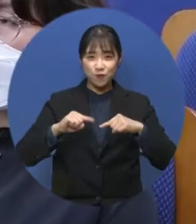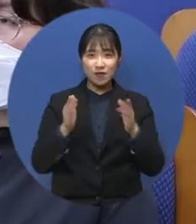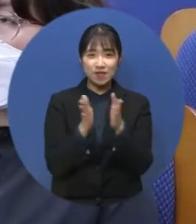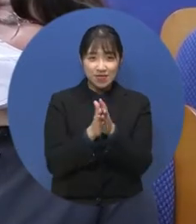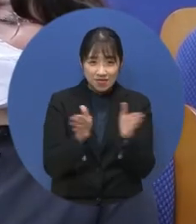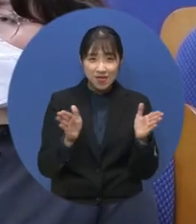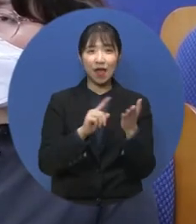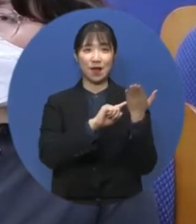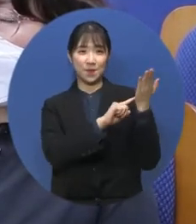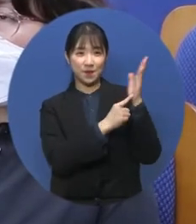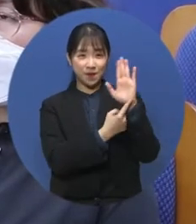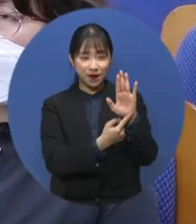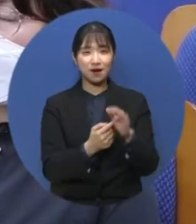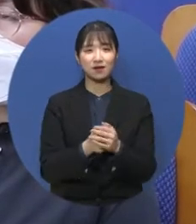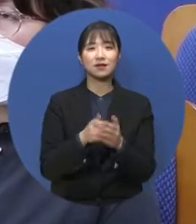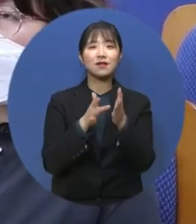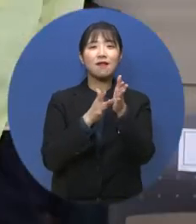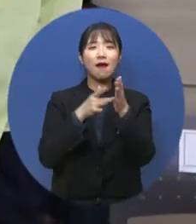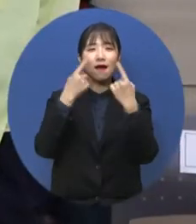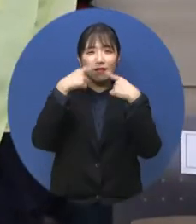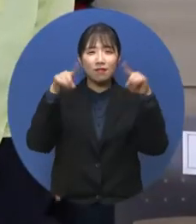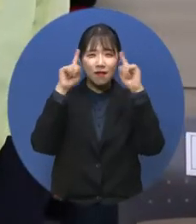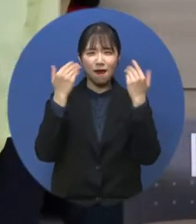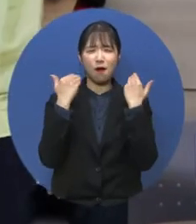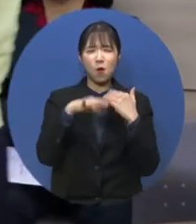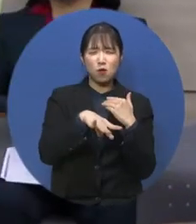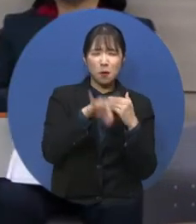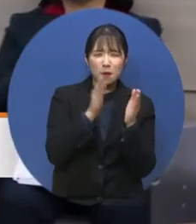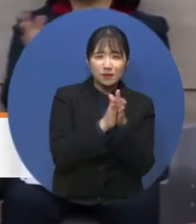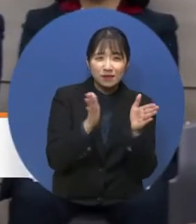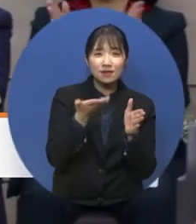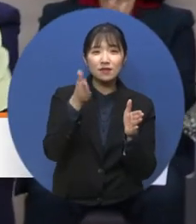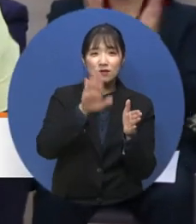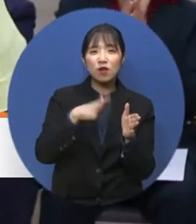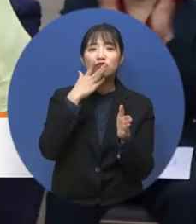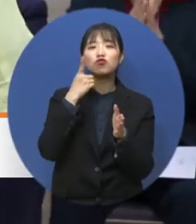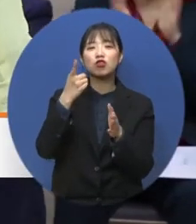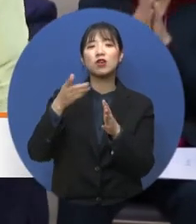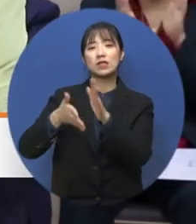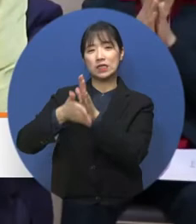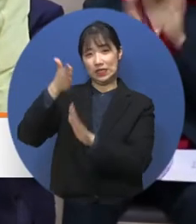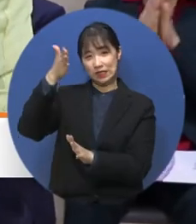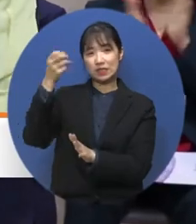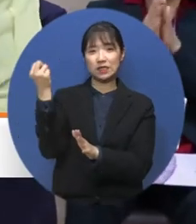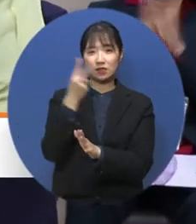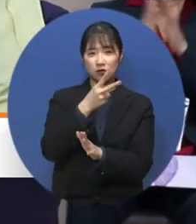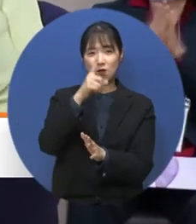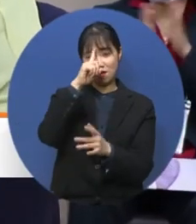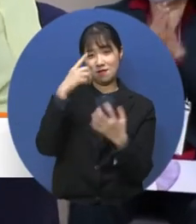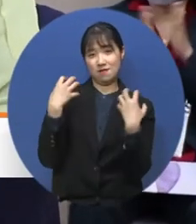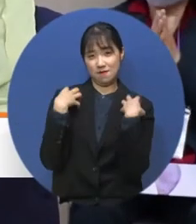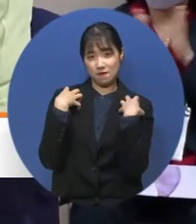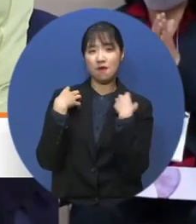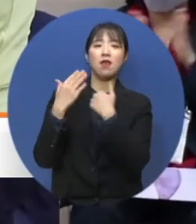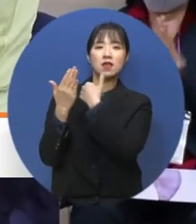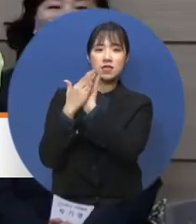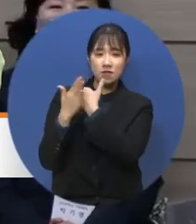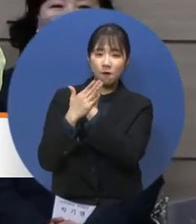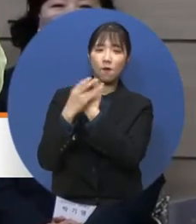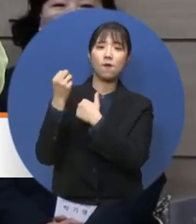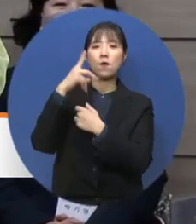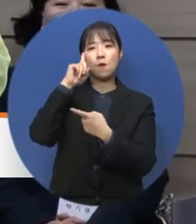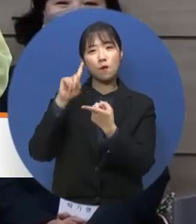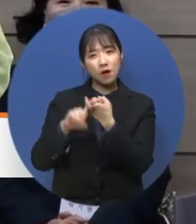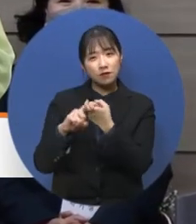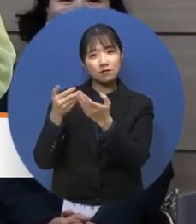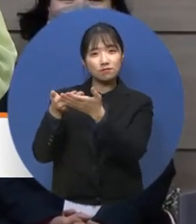약학대학이 초년생 약학대학이었지만 순천시와 의회의 전폭적인 지원과